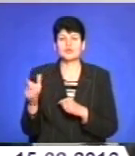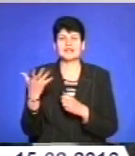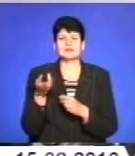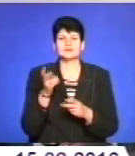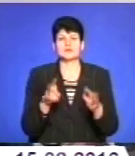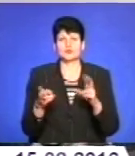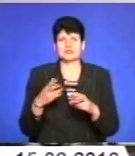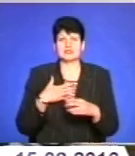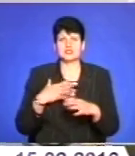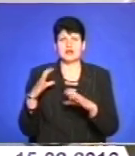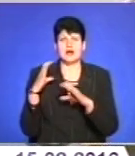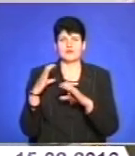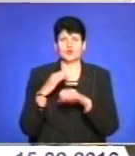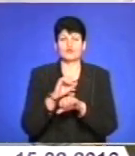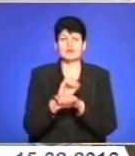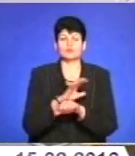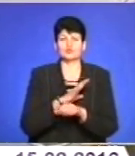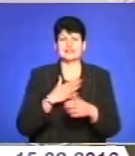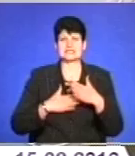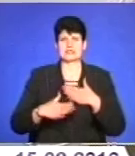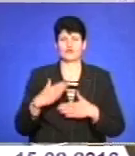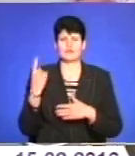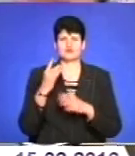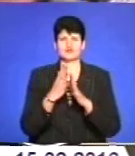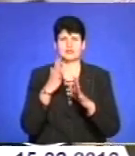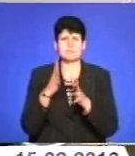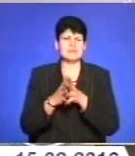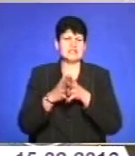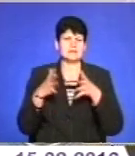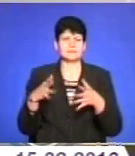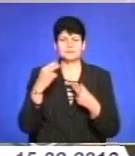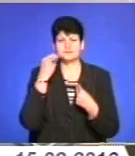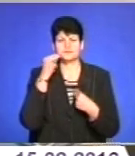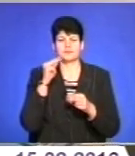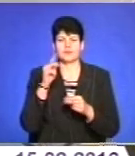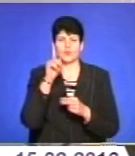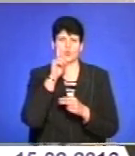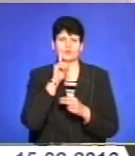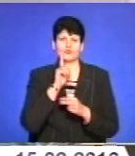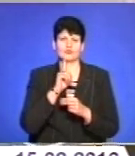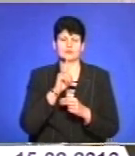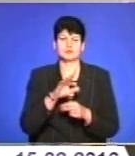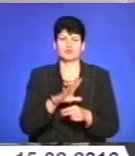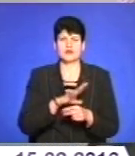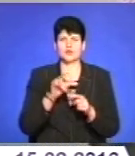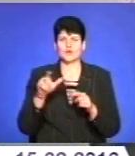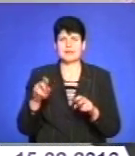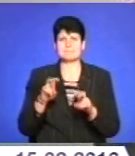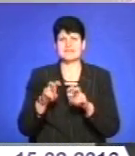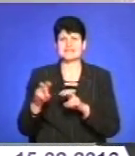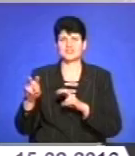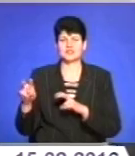наш автовокзал, були задоволені. В першу чергу максимально підвищити комфорт перебування людей, пасажирів в